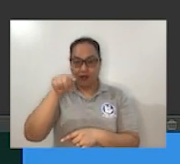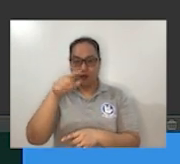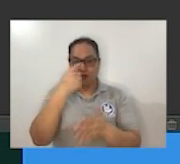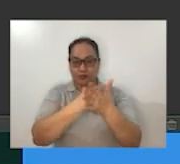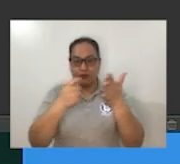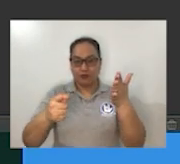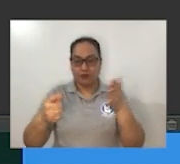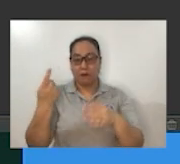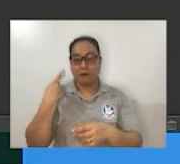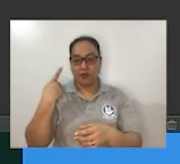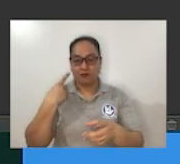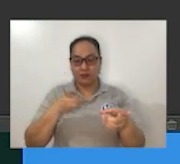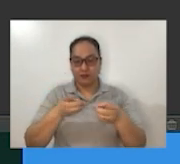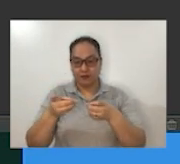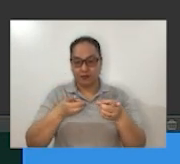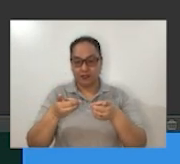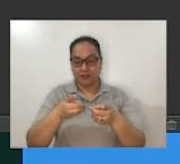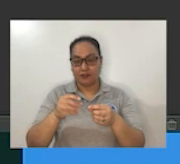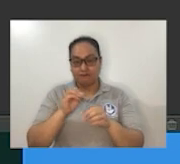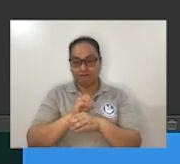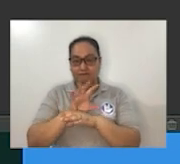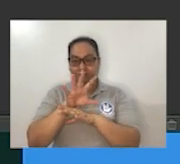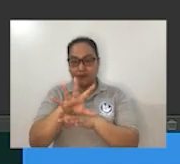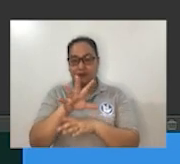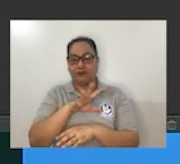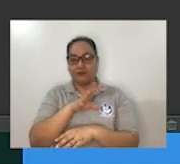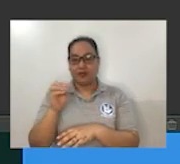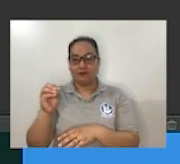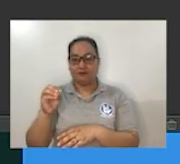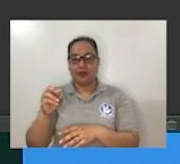ng definition na lalabas at kung paano mo siya gagamitin.